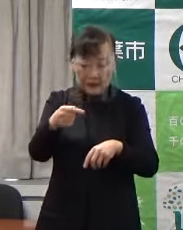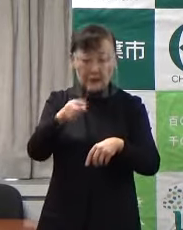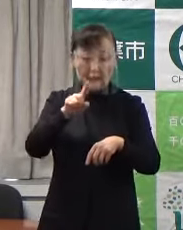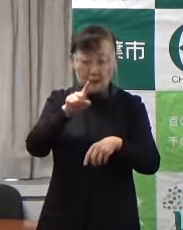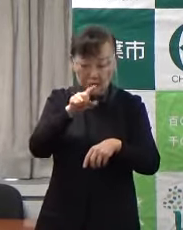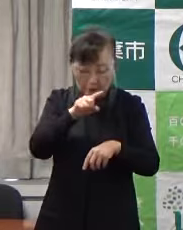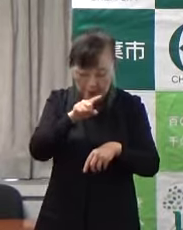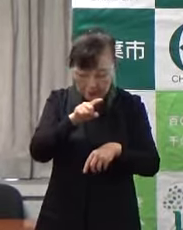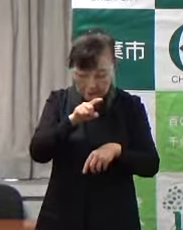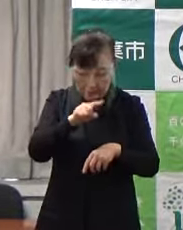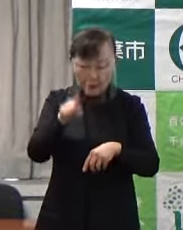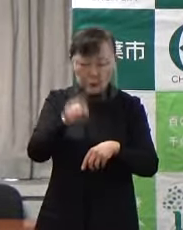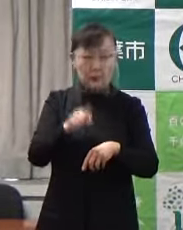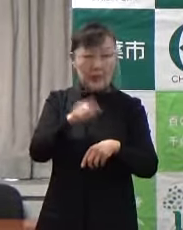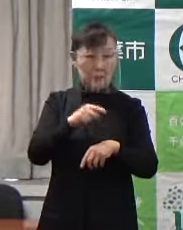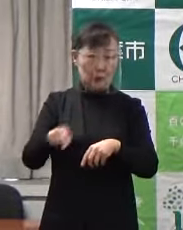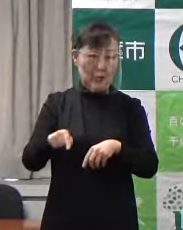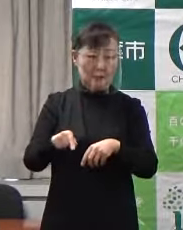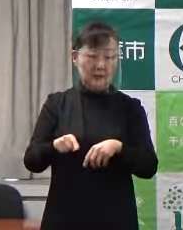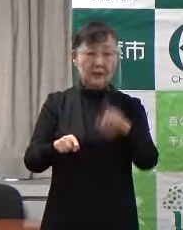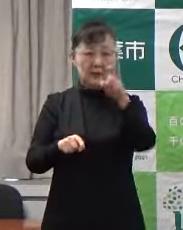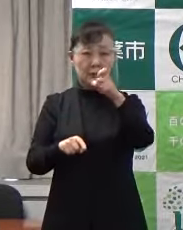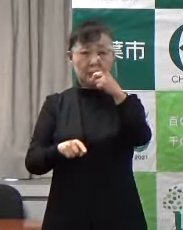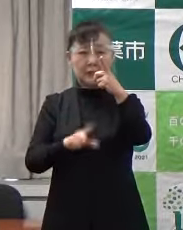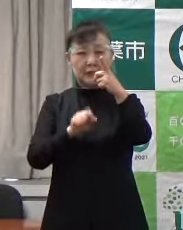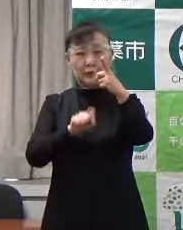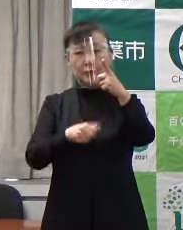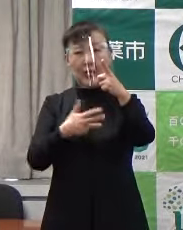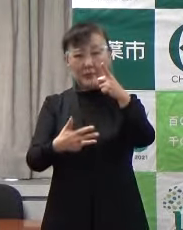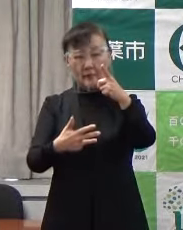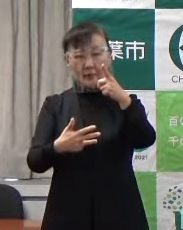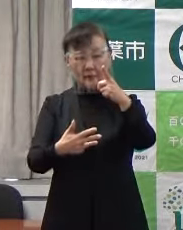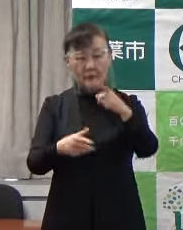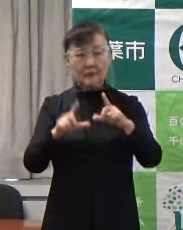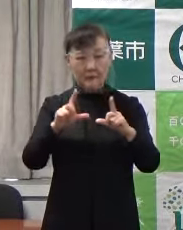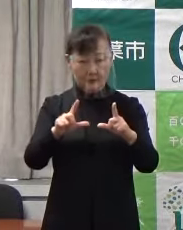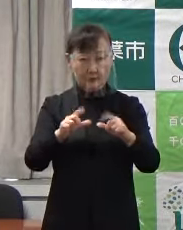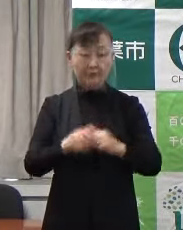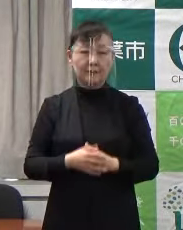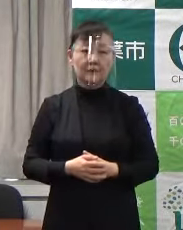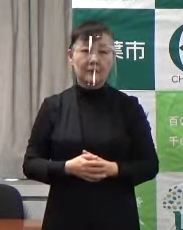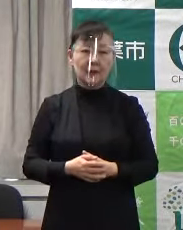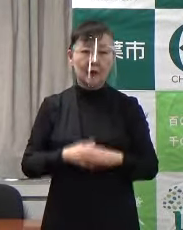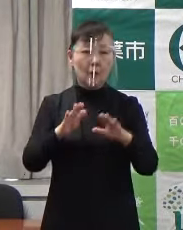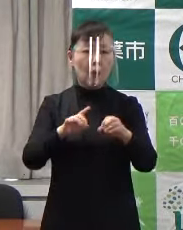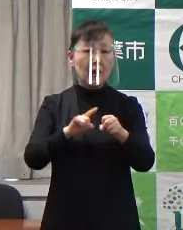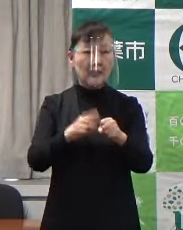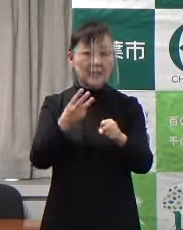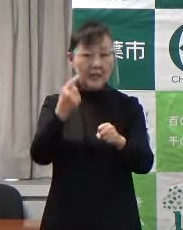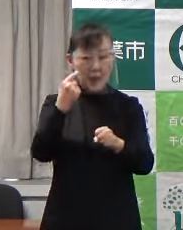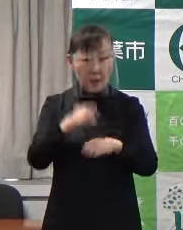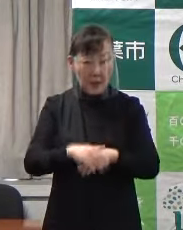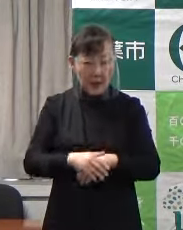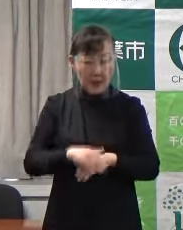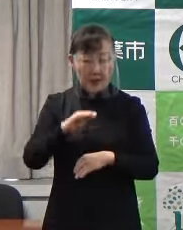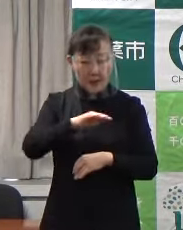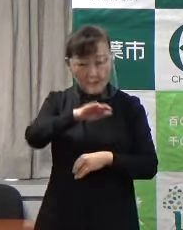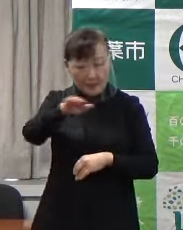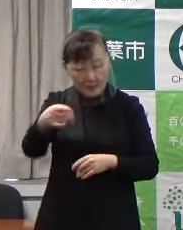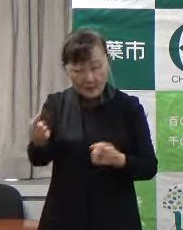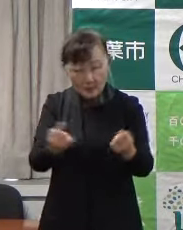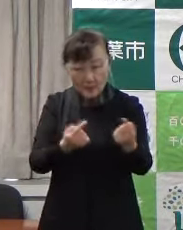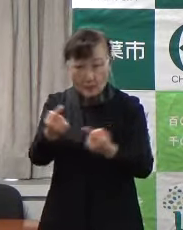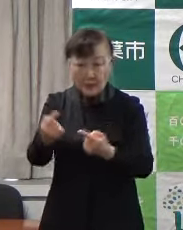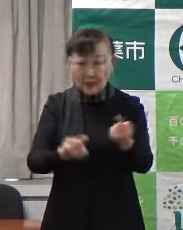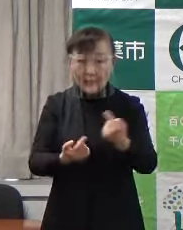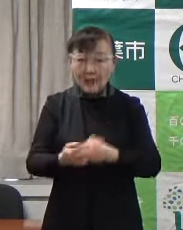11、18となることから11月18日というようになっています。今回で3年目となりますが、多くの皆さんが足を運んでい